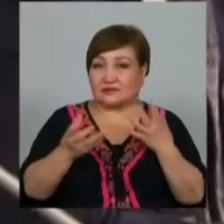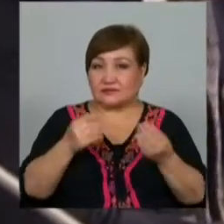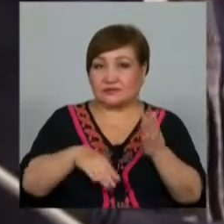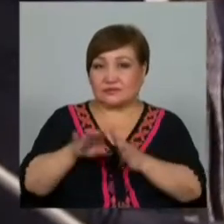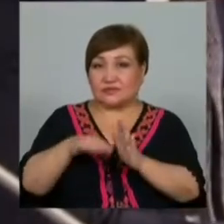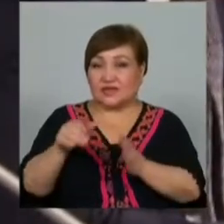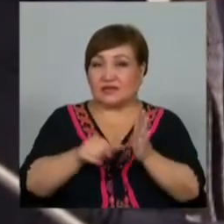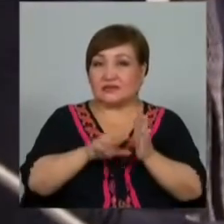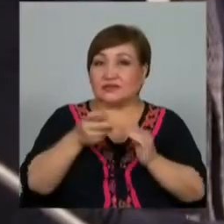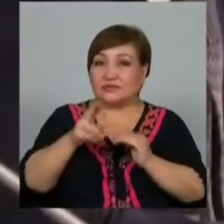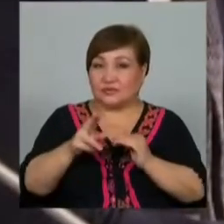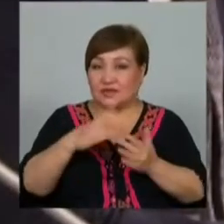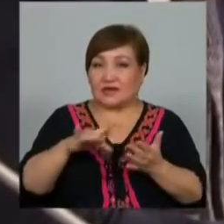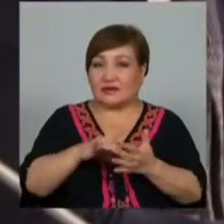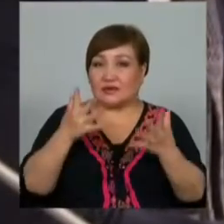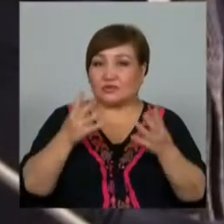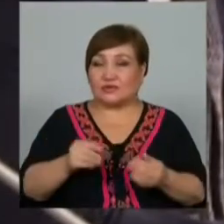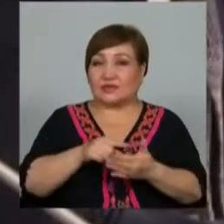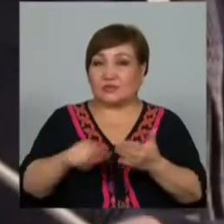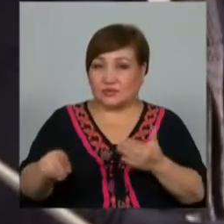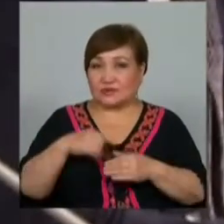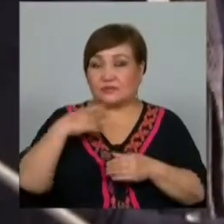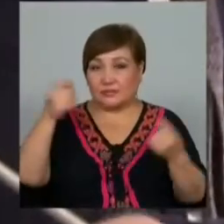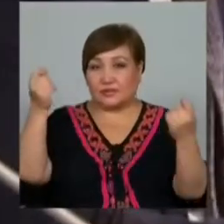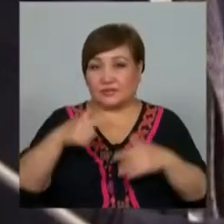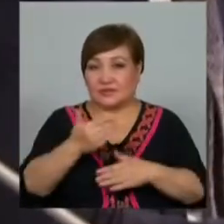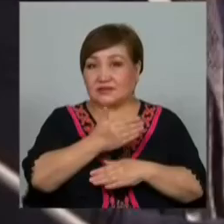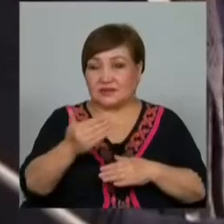күнін атап өтетіндеріңізді білемін. Сізді және Нұрсұлтан